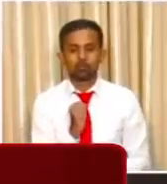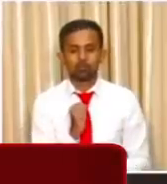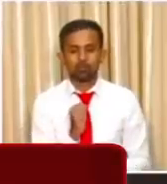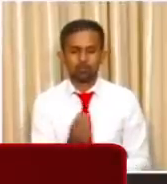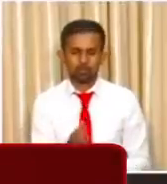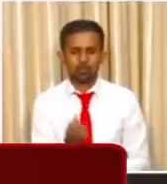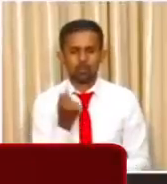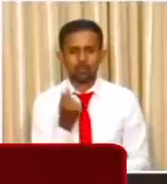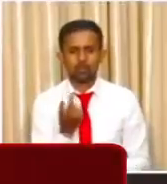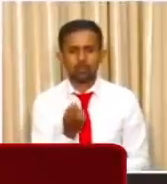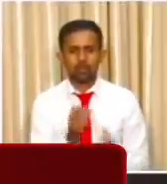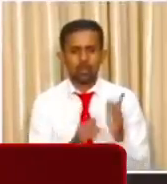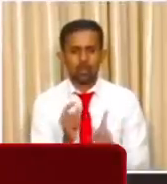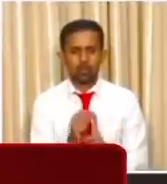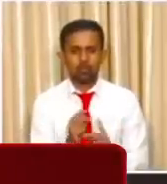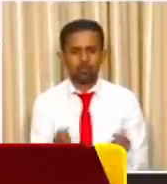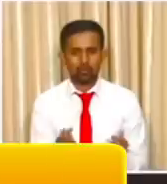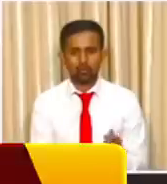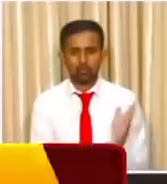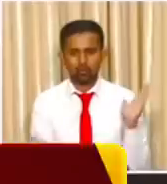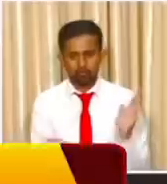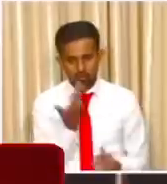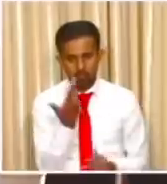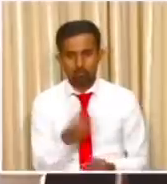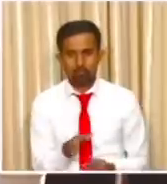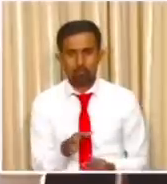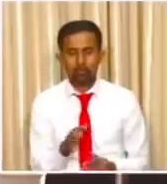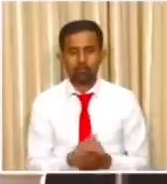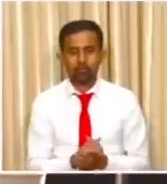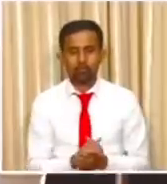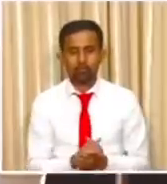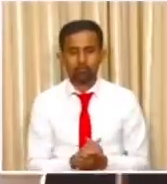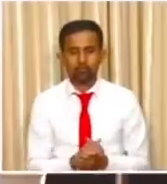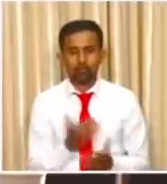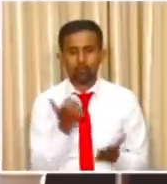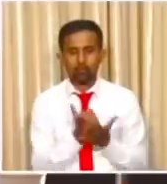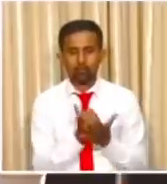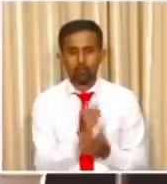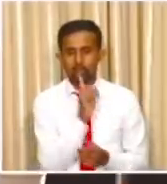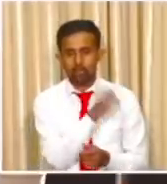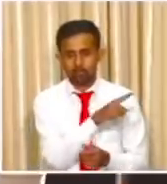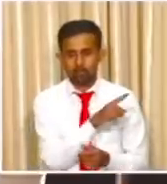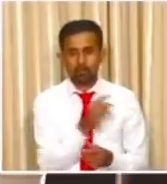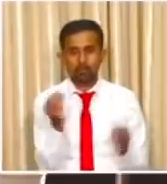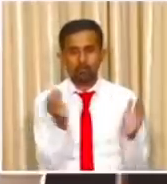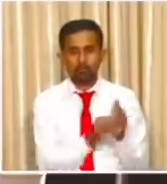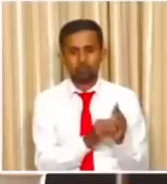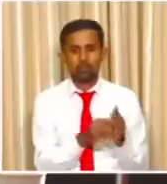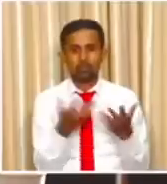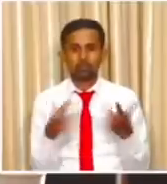දෙයක් නෙමෙයි. මේ මුදල් අමාත්‍යවරයා දැන් කඩිමුඩියේ නැගිටලා ගියා. රාජ්‍ය මුදල් අමාත්‍යවරයා සියබලා පිටිය. දැන් ගිලා මහ බැංකුව නියෝගයක් දුන්නා නම් මේකත් අතුල් කරලා එවන්න කියලා